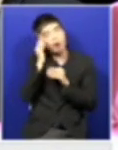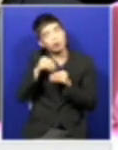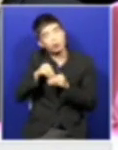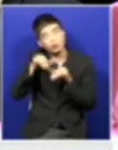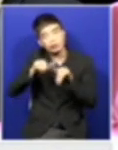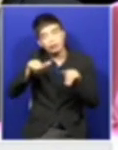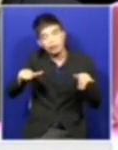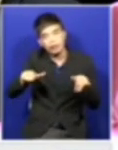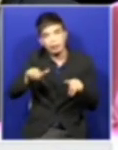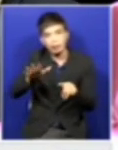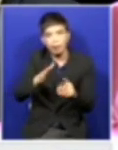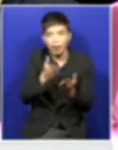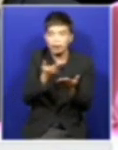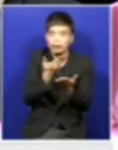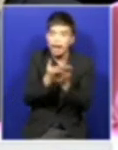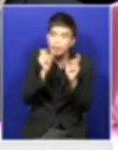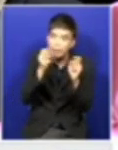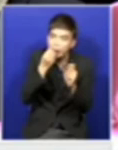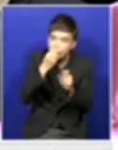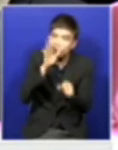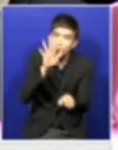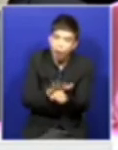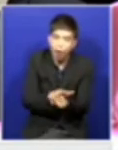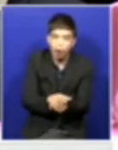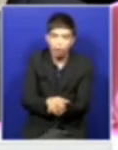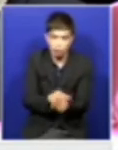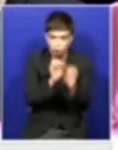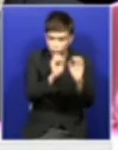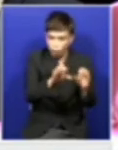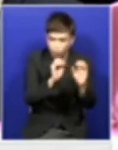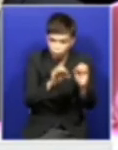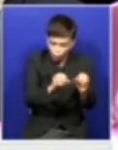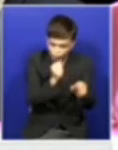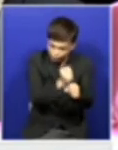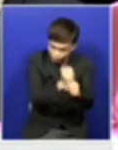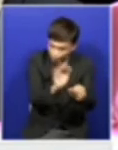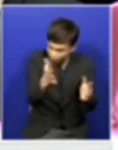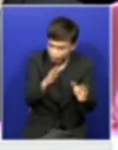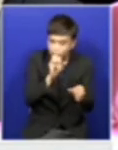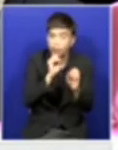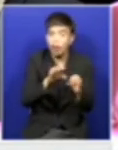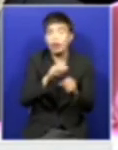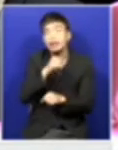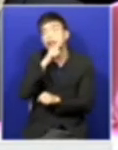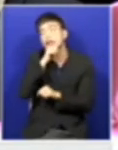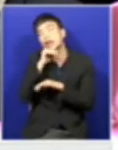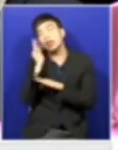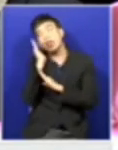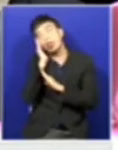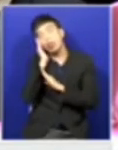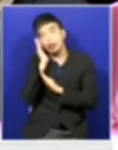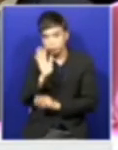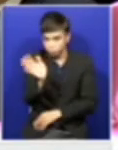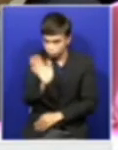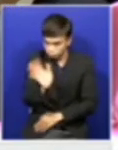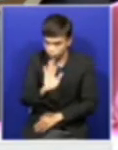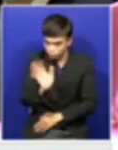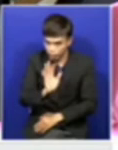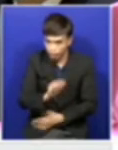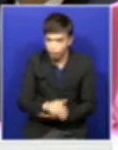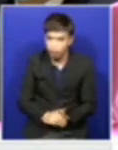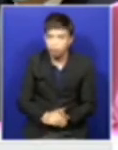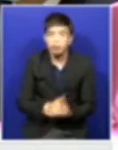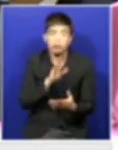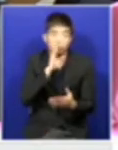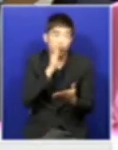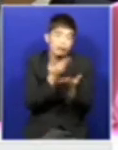ขึ้นก็เอาไปลูกกินมาม่าก็แล้วกันสอนให้ลูกขี้เกียจสอนให้ลูกไม่ทำงานวันนี้ก็ลูกก็ไม่มีเงินไม่มีงานก็ขายไร่ขายน